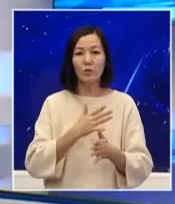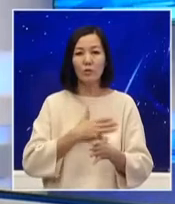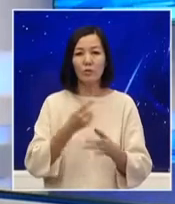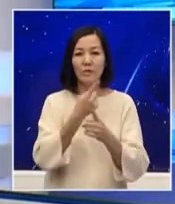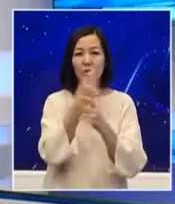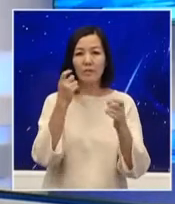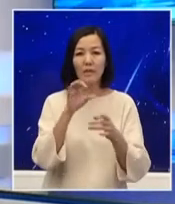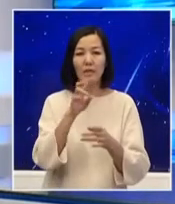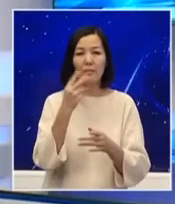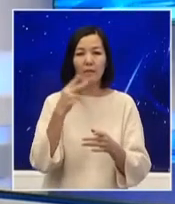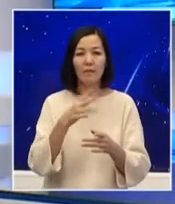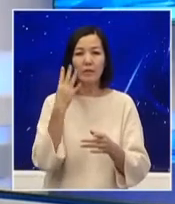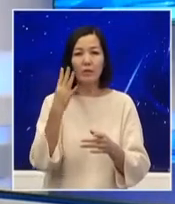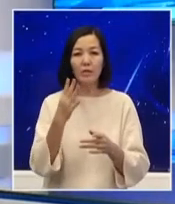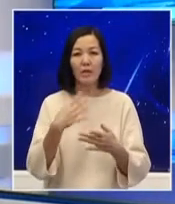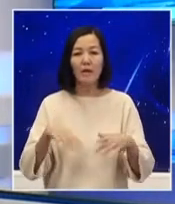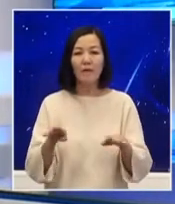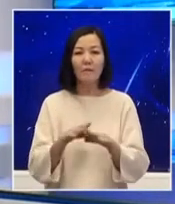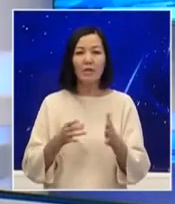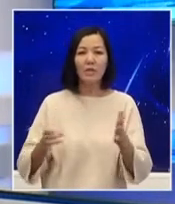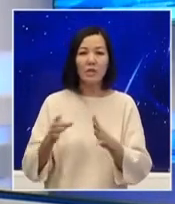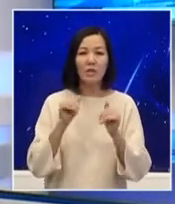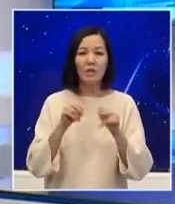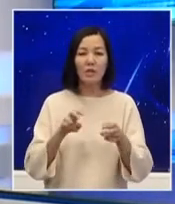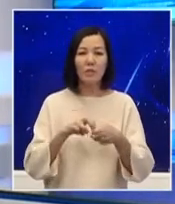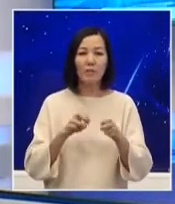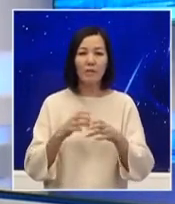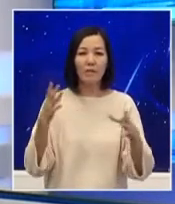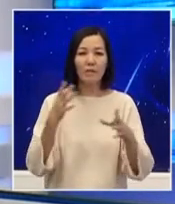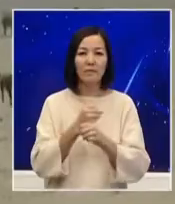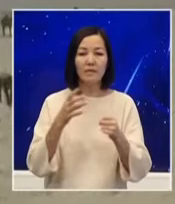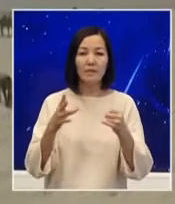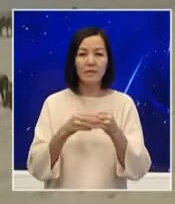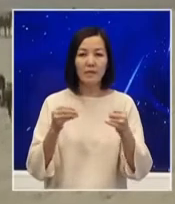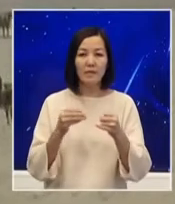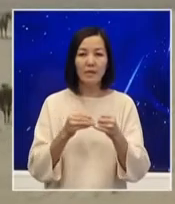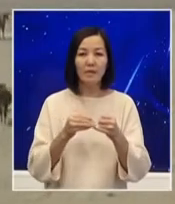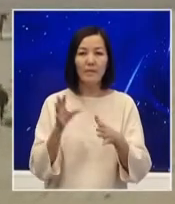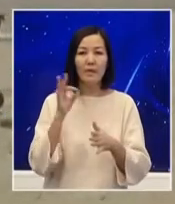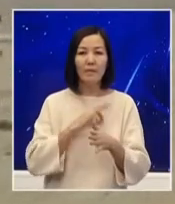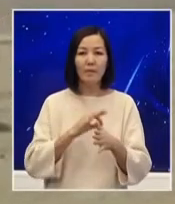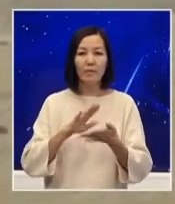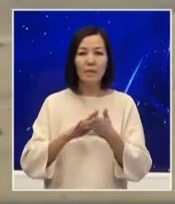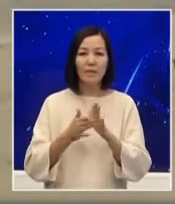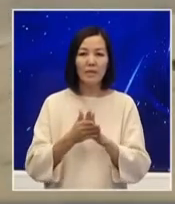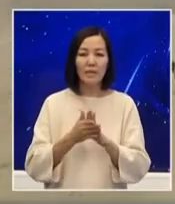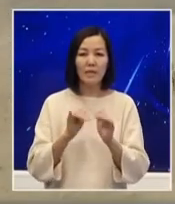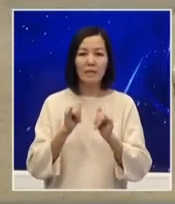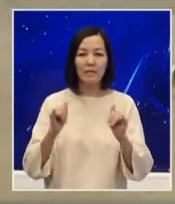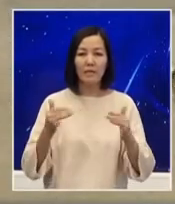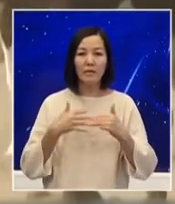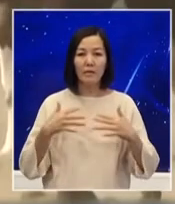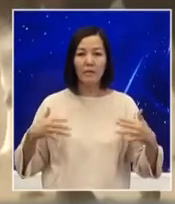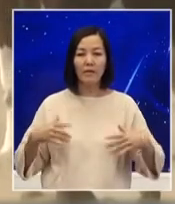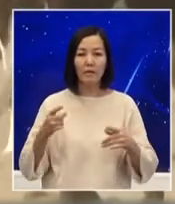сообщает корреспондент Хабар-24. Так в регионе решают проблему с дефицитом земли, пригодной для возделывания или развития